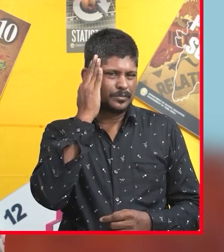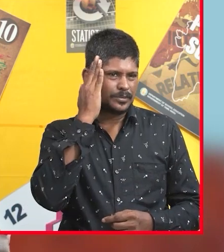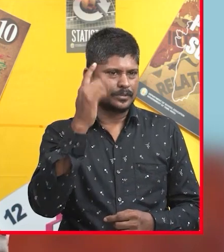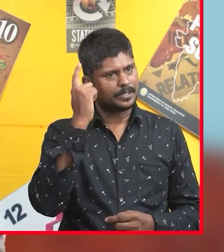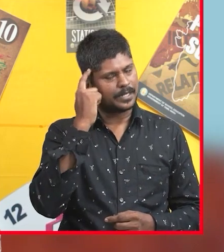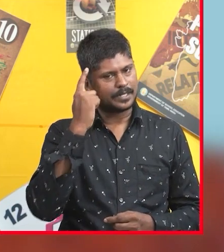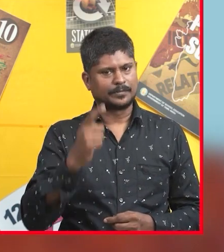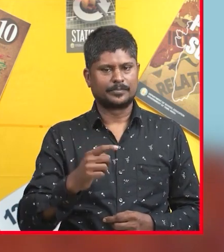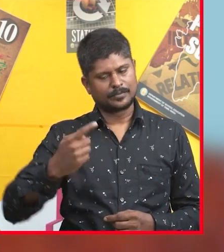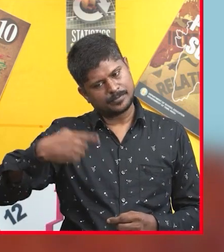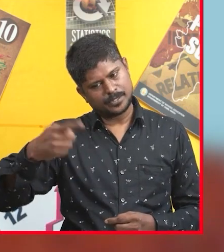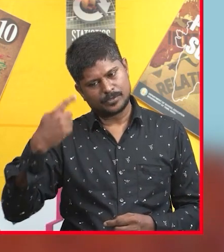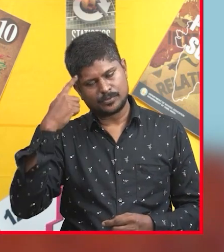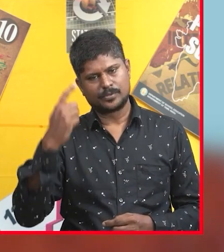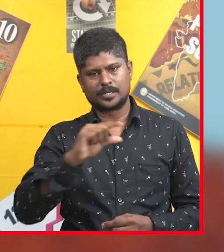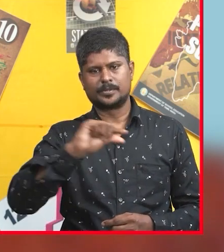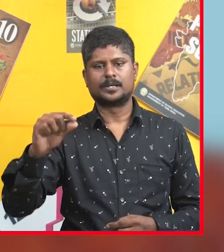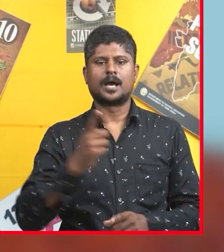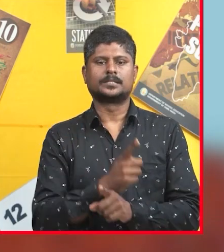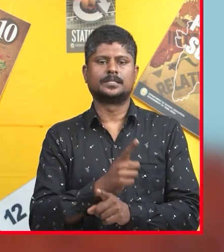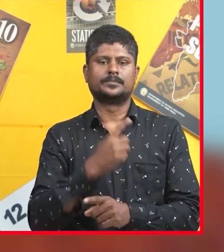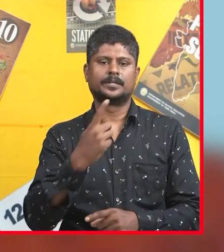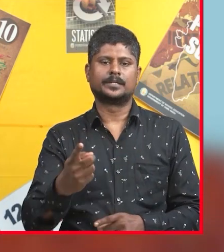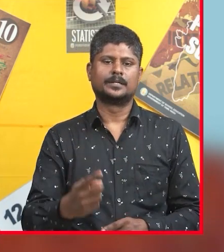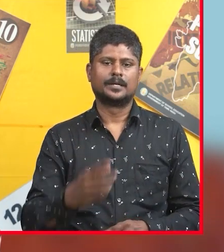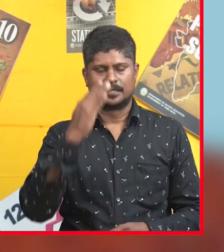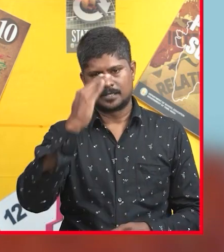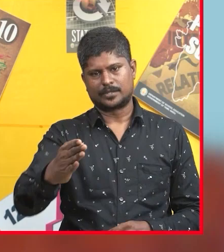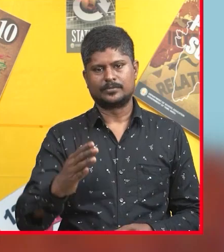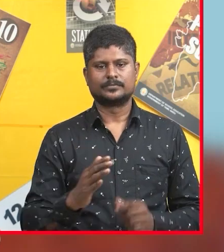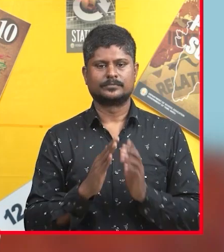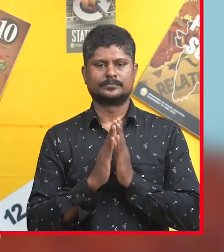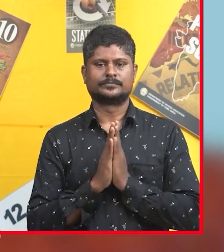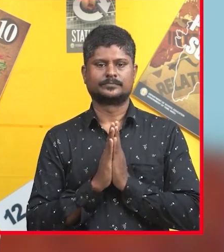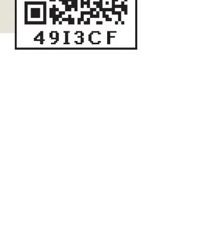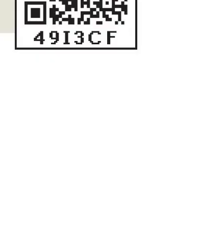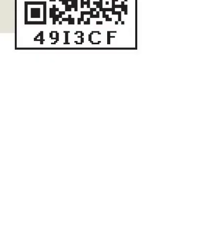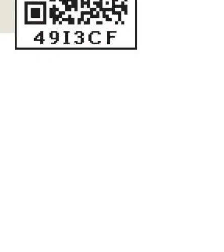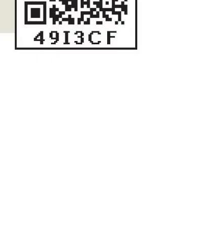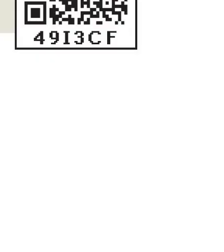புரிஞ்சிருக்கும்னு நினைக்கிறேன். மீண்டும் ஒரு கவிதை பிள்ளை நிகழ்ச்சியில் உங்களை சந்திக்கிறேன். நன்றி.